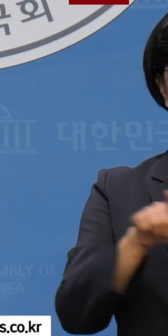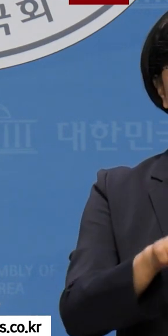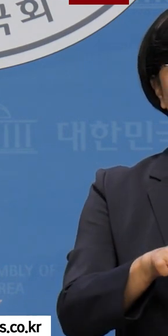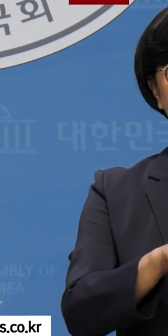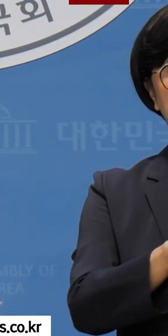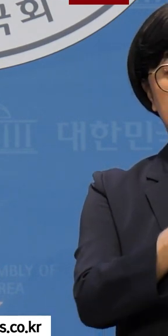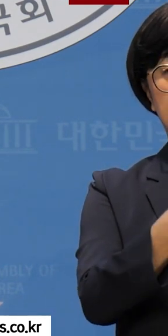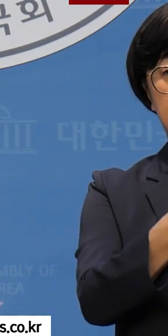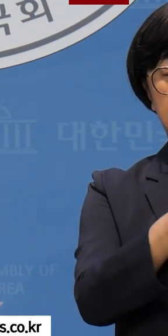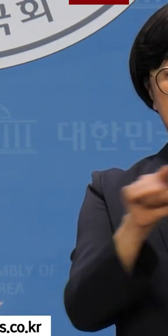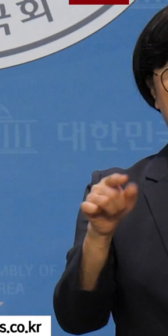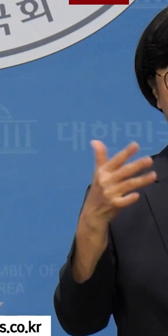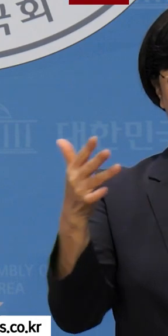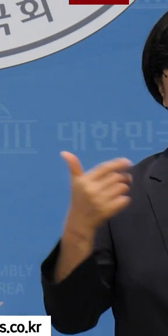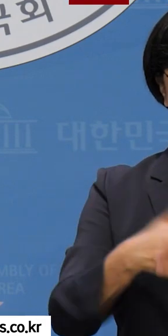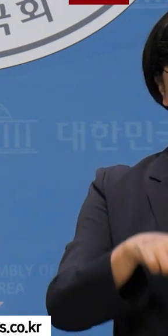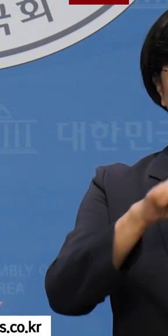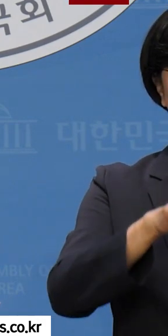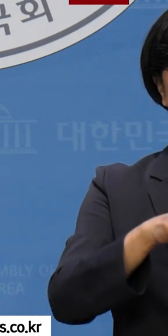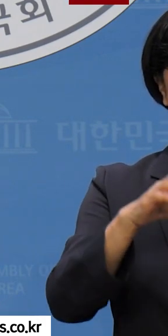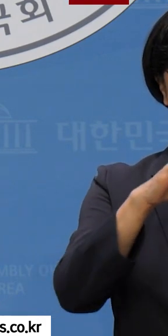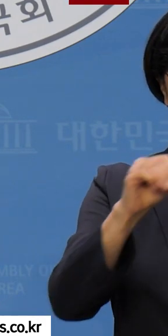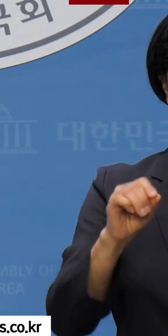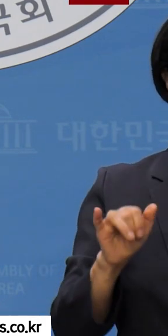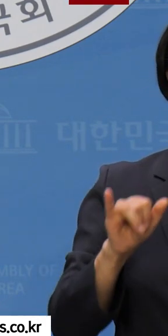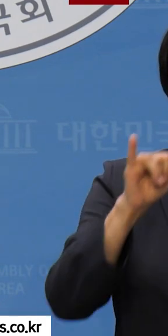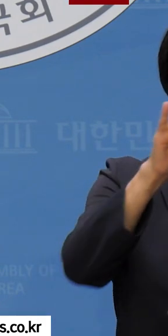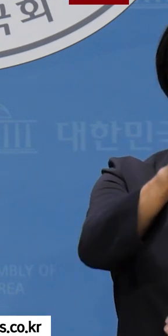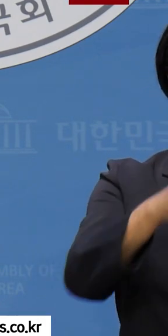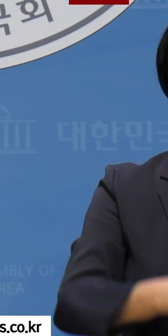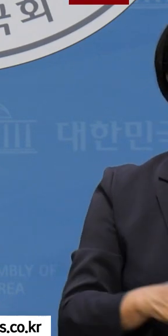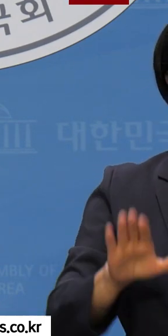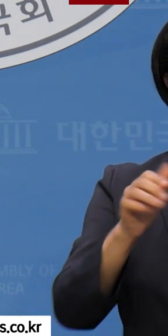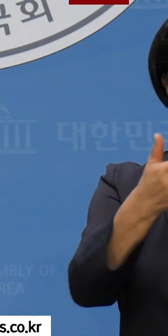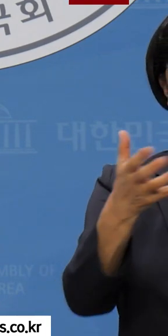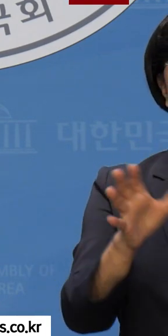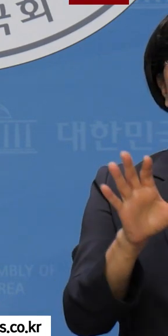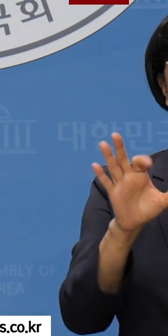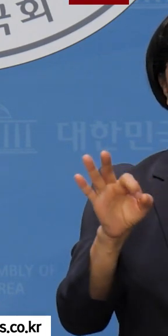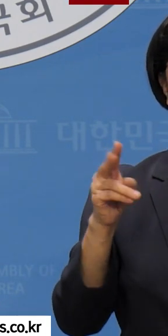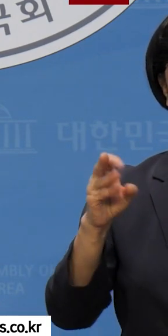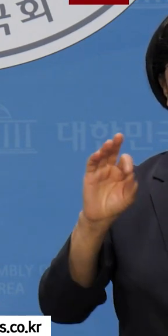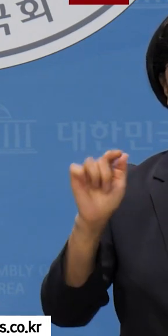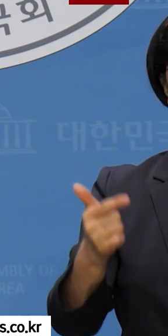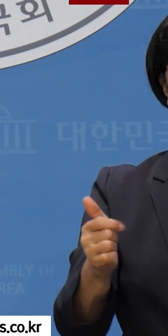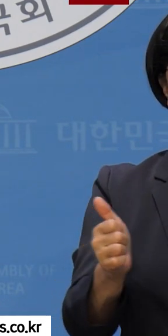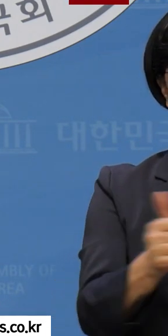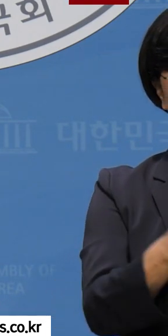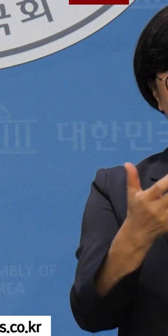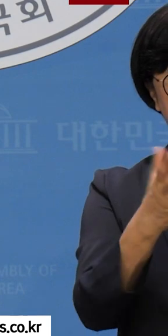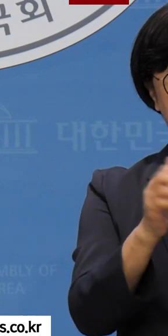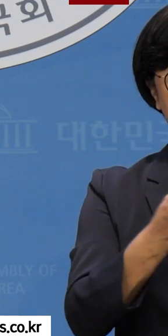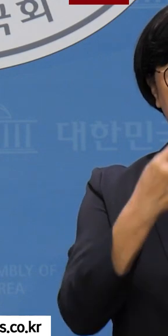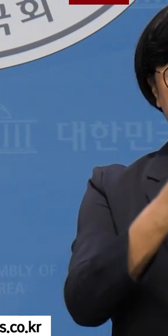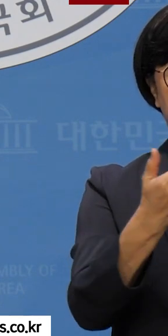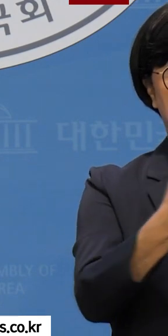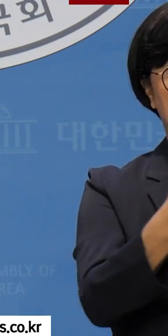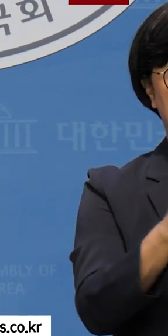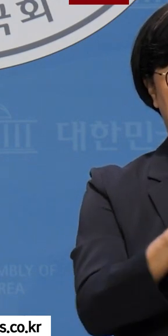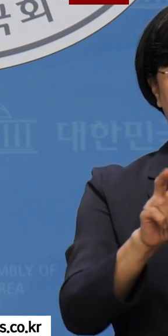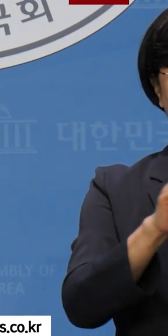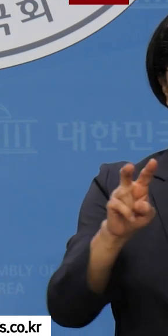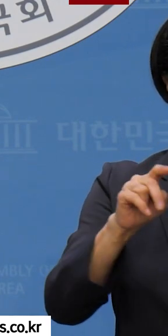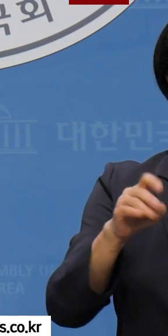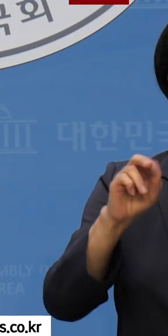1일부터 8일까지 그리스와 이집트를 방문합니다. 방문단으로 김영주 국회 부의장, 더불어민주당